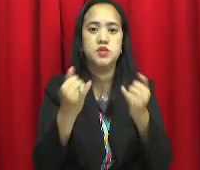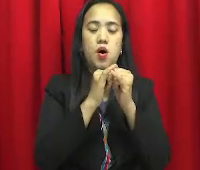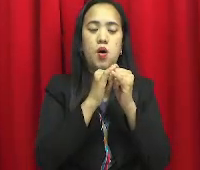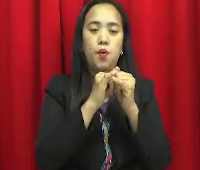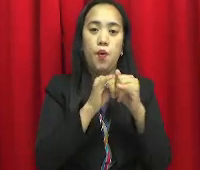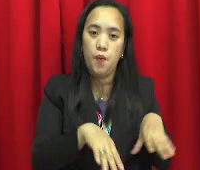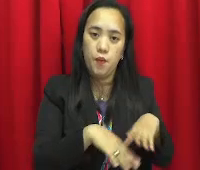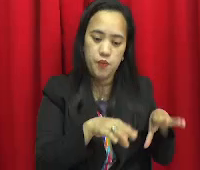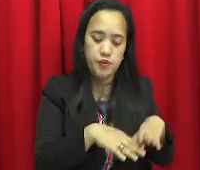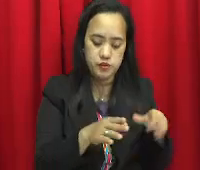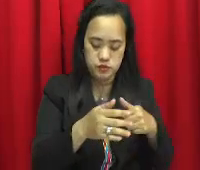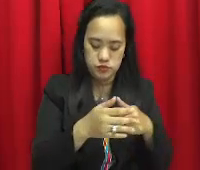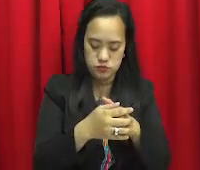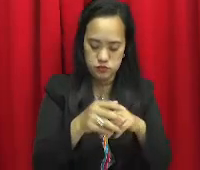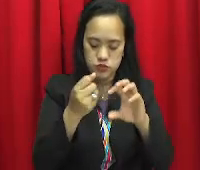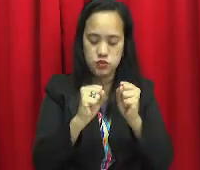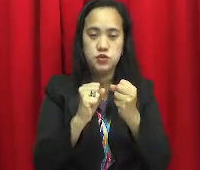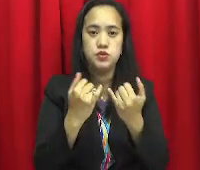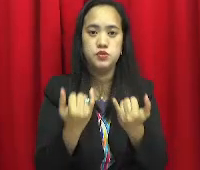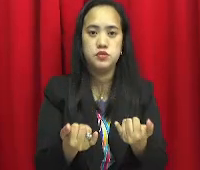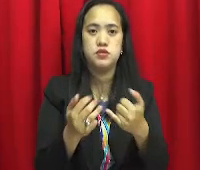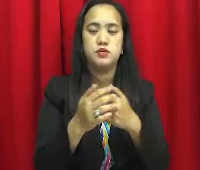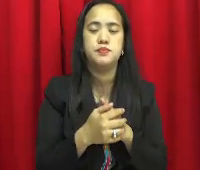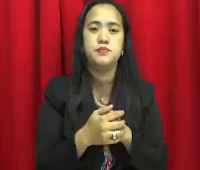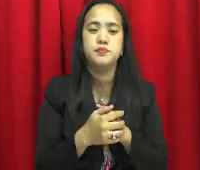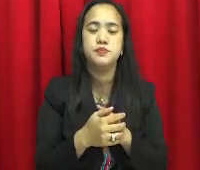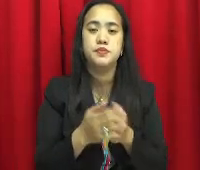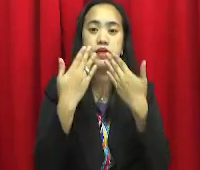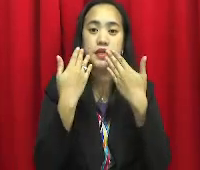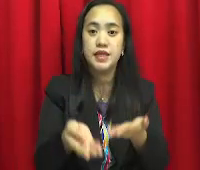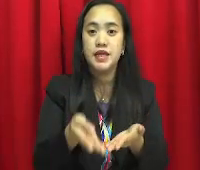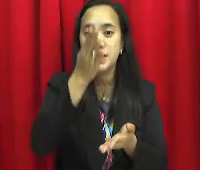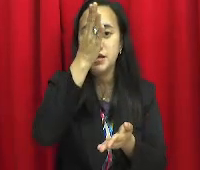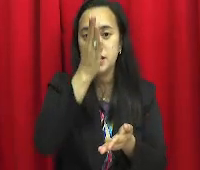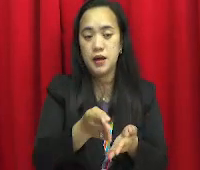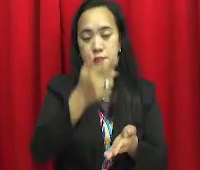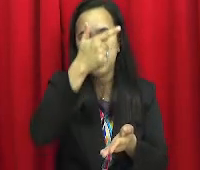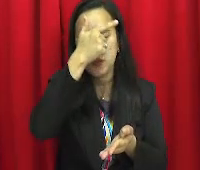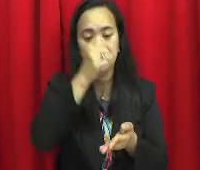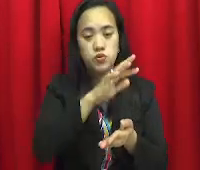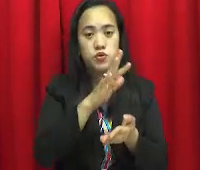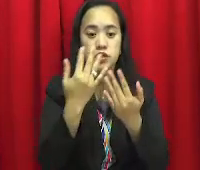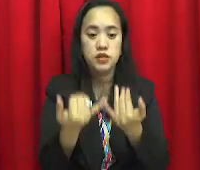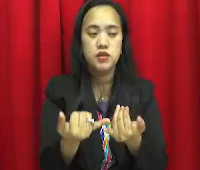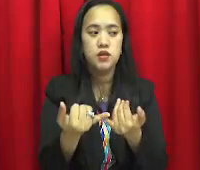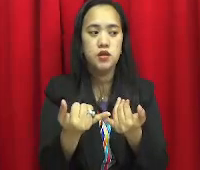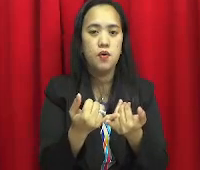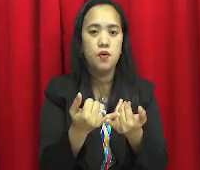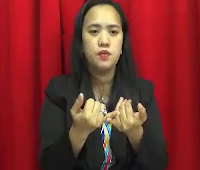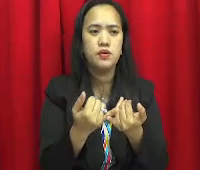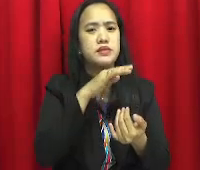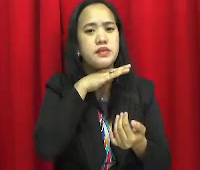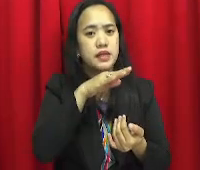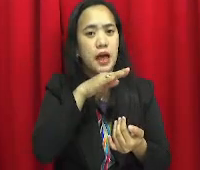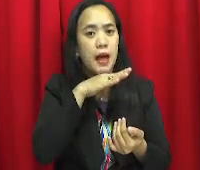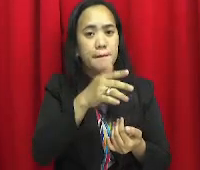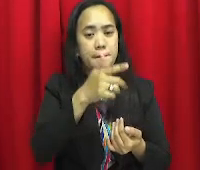napagod ka bilang isang nanay, ay salamat sa Panginoon. Napagod ka dahilan sa trabaho mo at sa pagtatrabaho mo